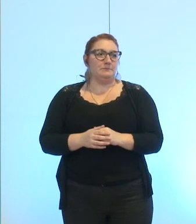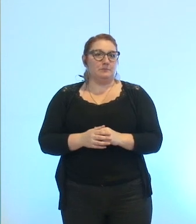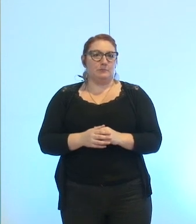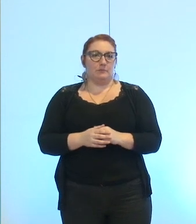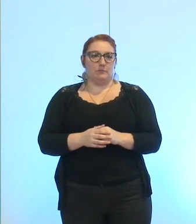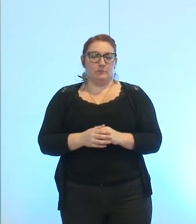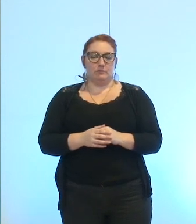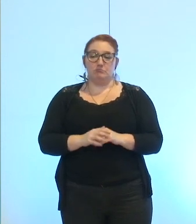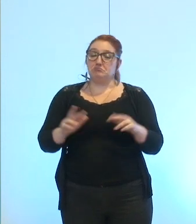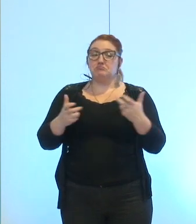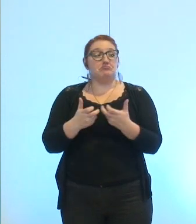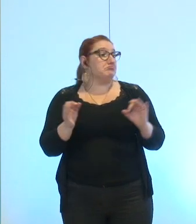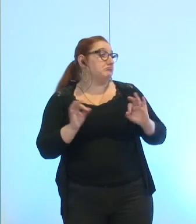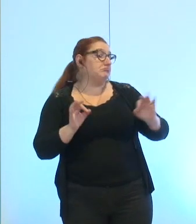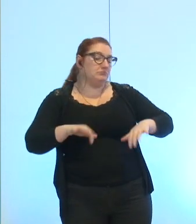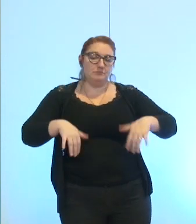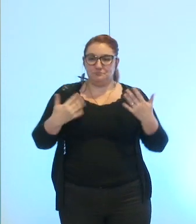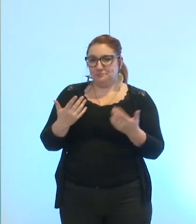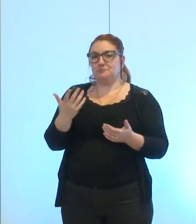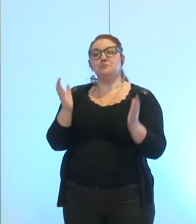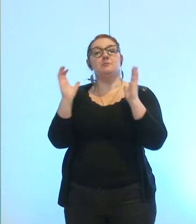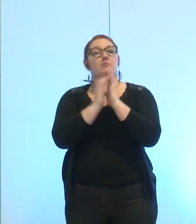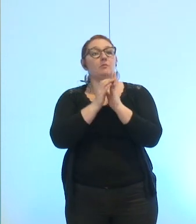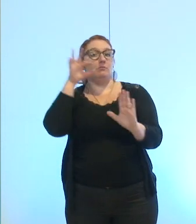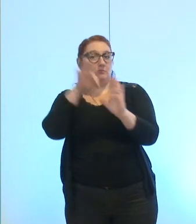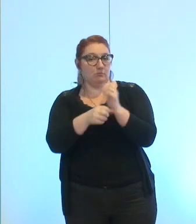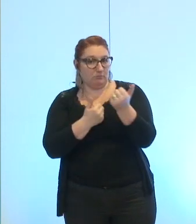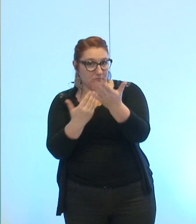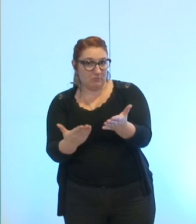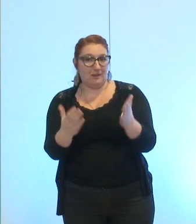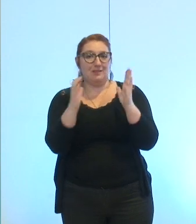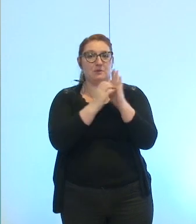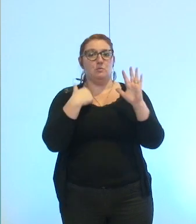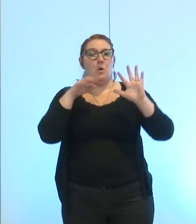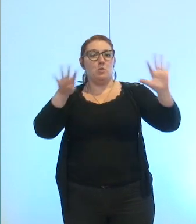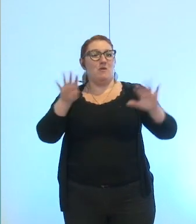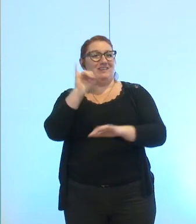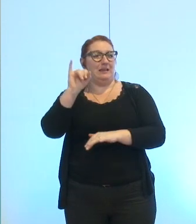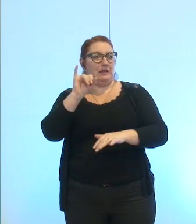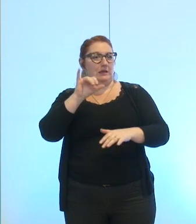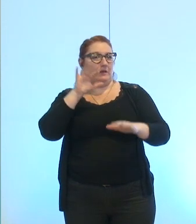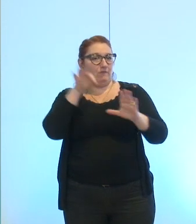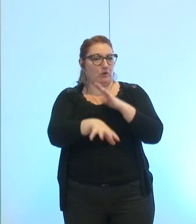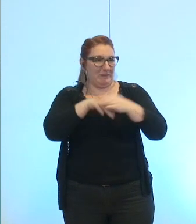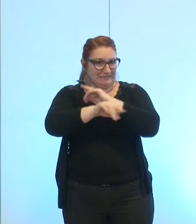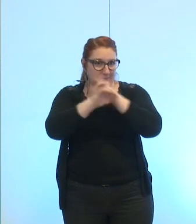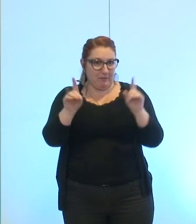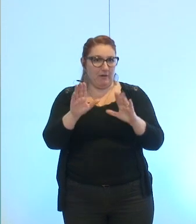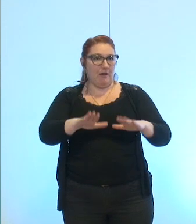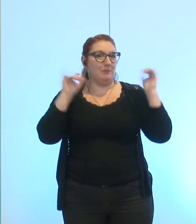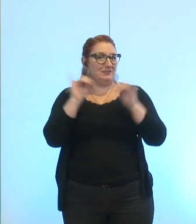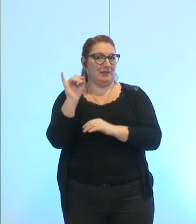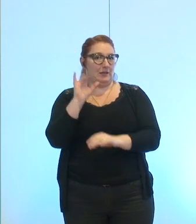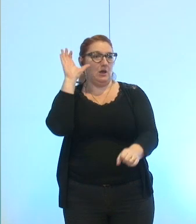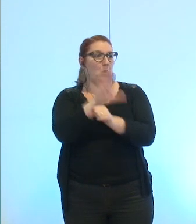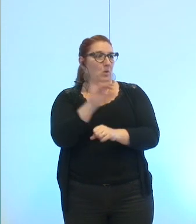merci je vous invite donc au vote sur cette délibération numéro 9 qui ne prend pas part au vote qui s'abstient